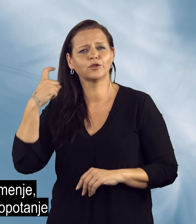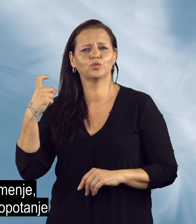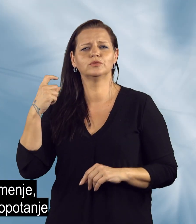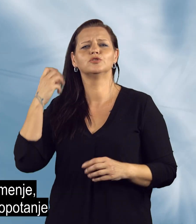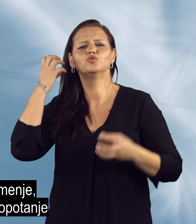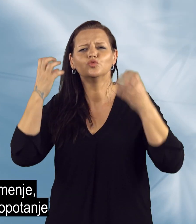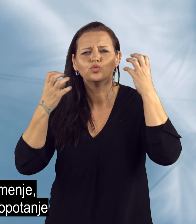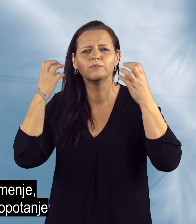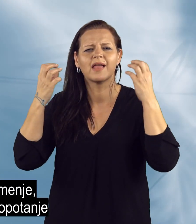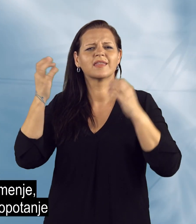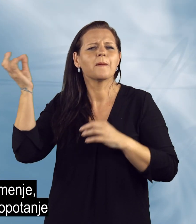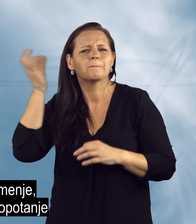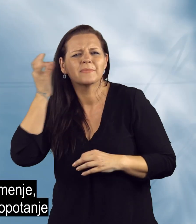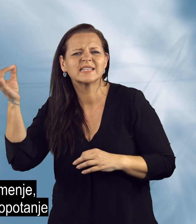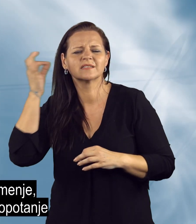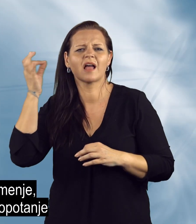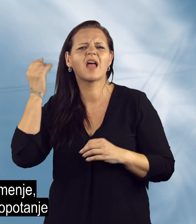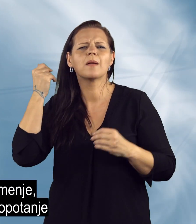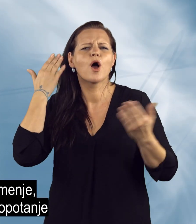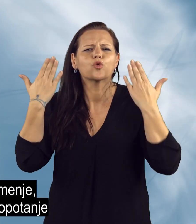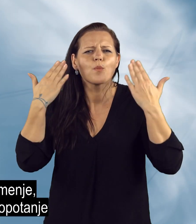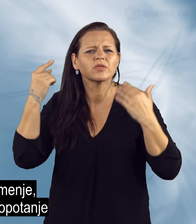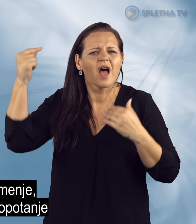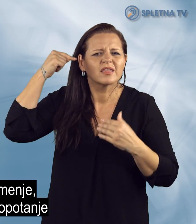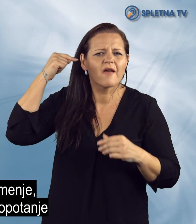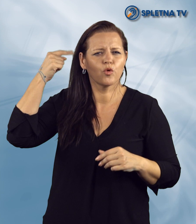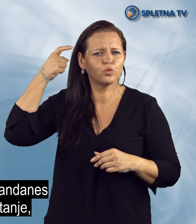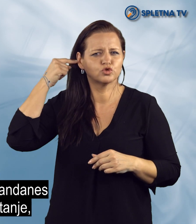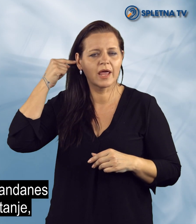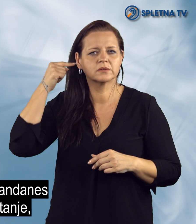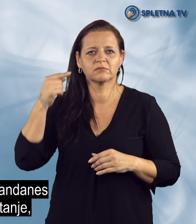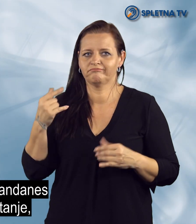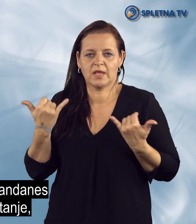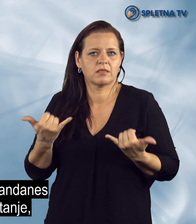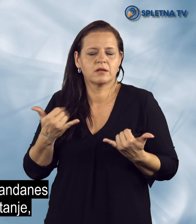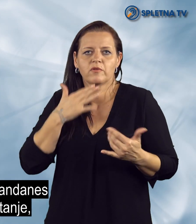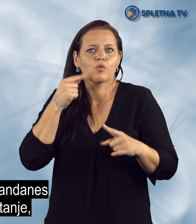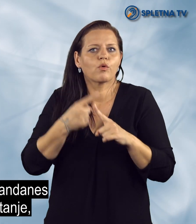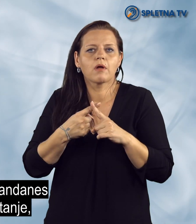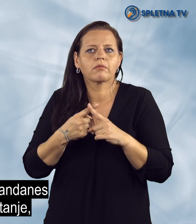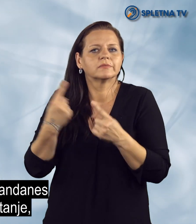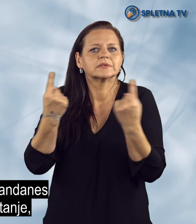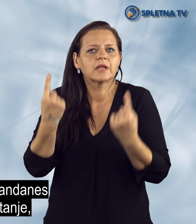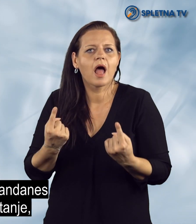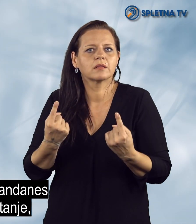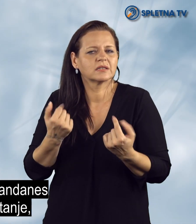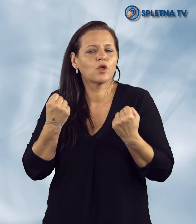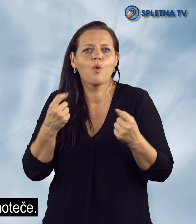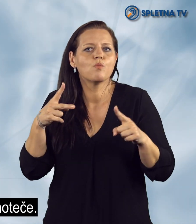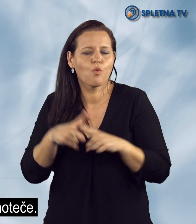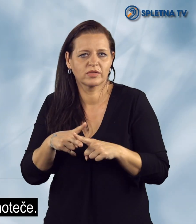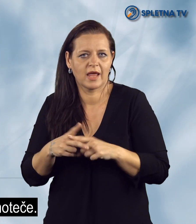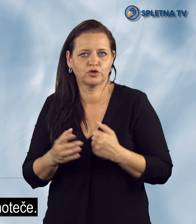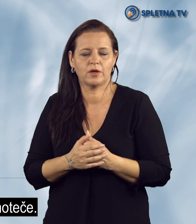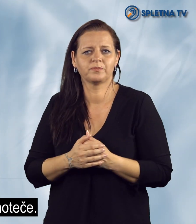Tinitus. Šumenje, piskanje ali rapotanje v ušesih je dandanes pogosto stanje, ki je